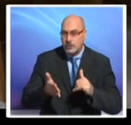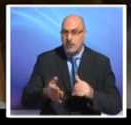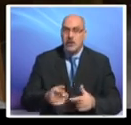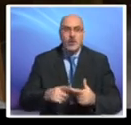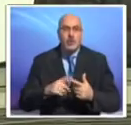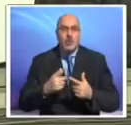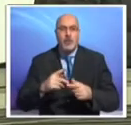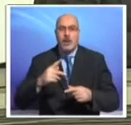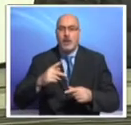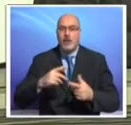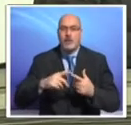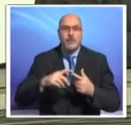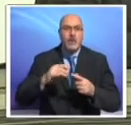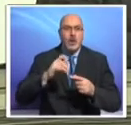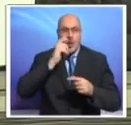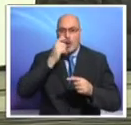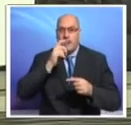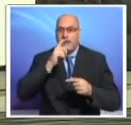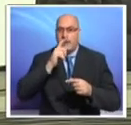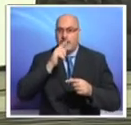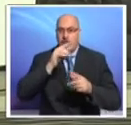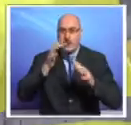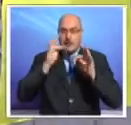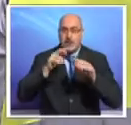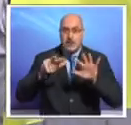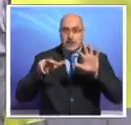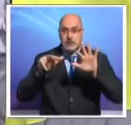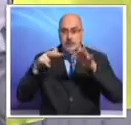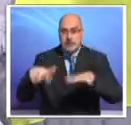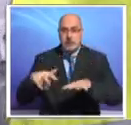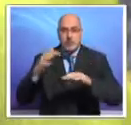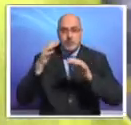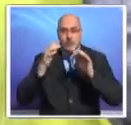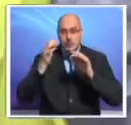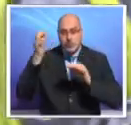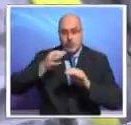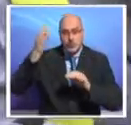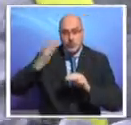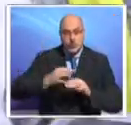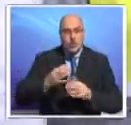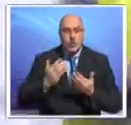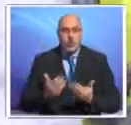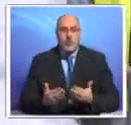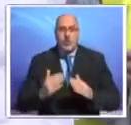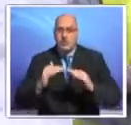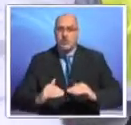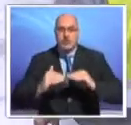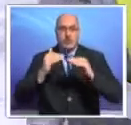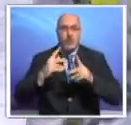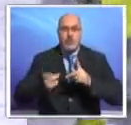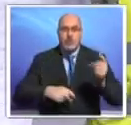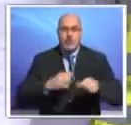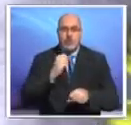المقاولة النسوية ما يقارب 18%، حضور يسهم اليوم في تنشيط سوق